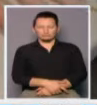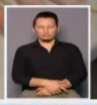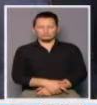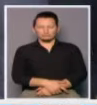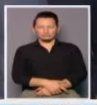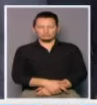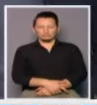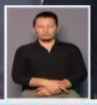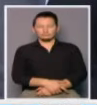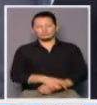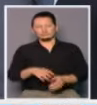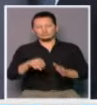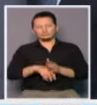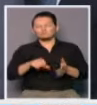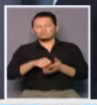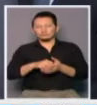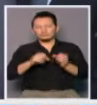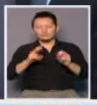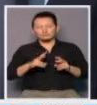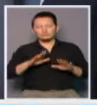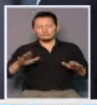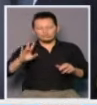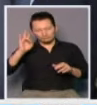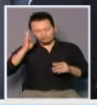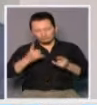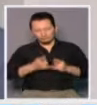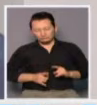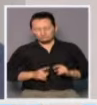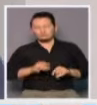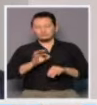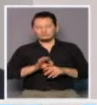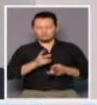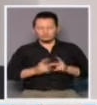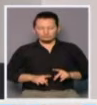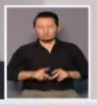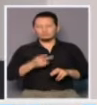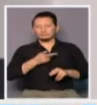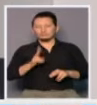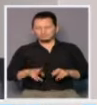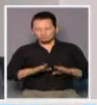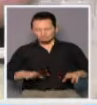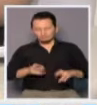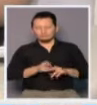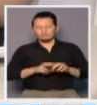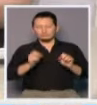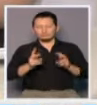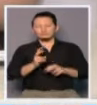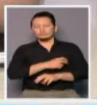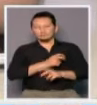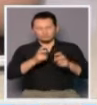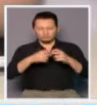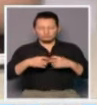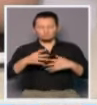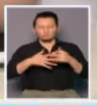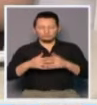центре практические навыки по реанимации недоношенных детей, рожениц, родовспоможению, имитации родов медицинские работники